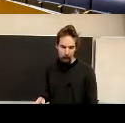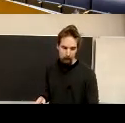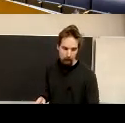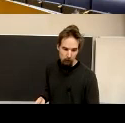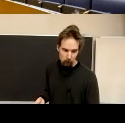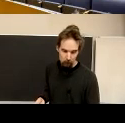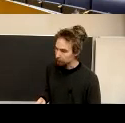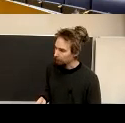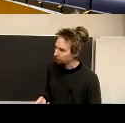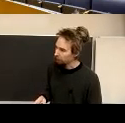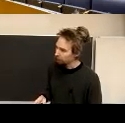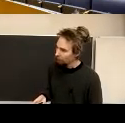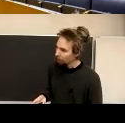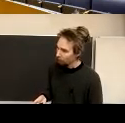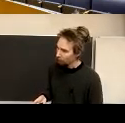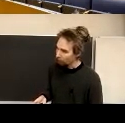Psykedeelit niin kuin toisaalta,